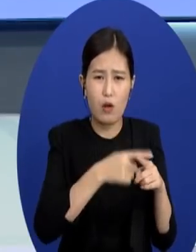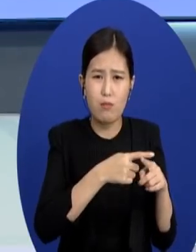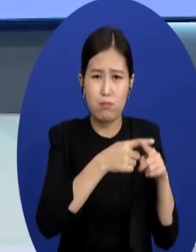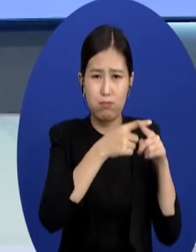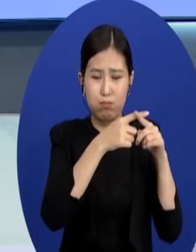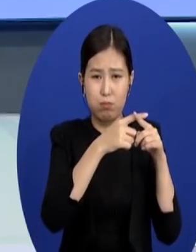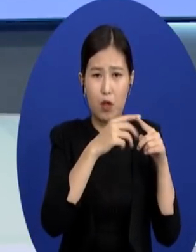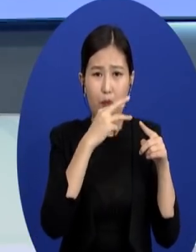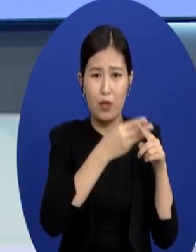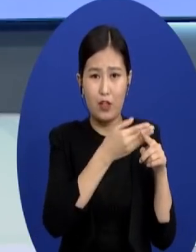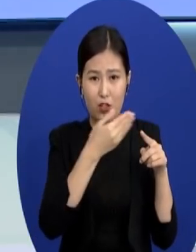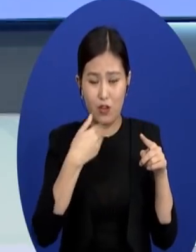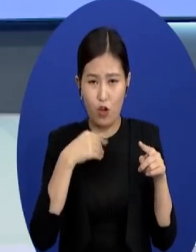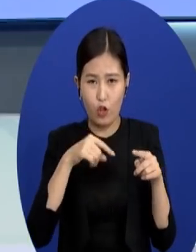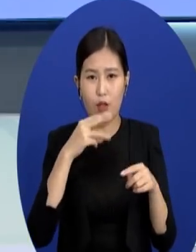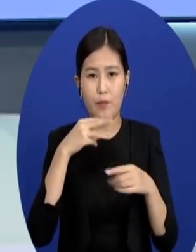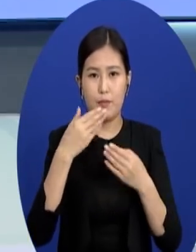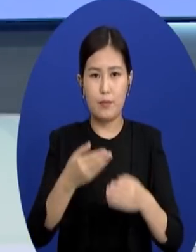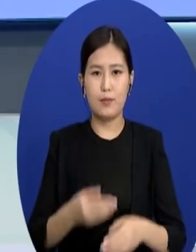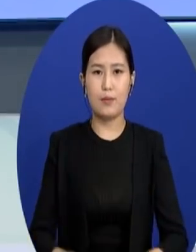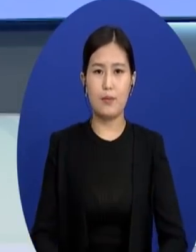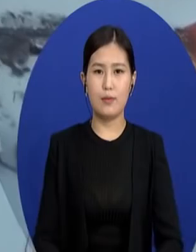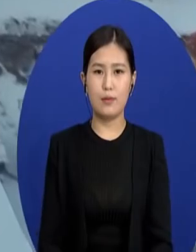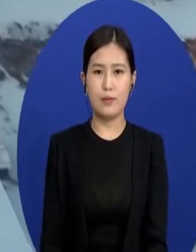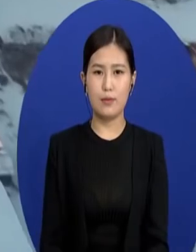байгууллагаас мэдээлснийг одоо та бүхэнд үзүүлье.